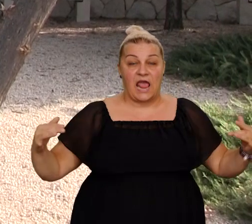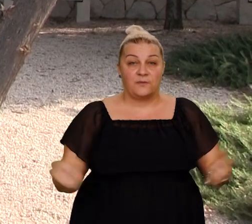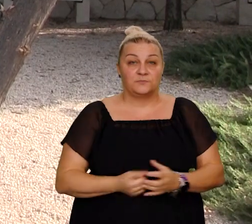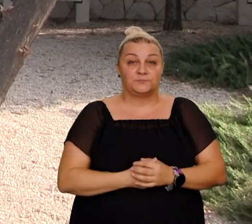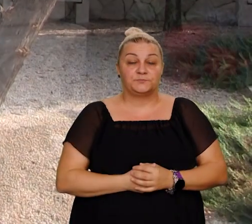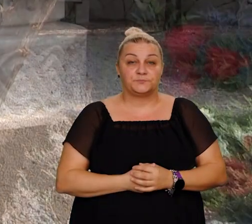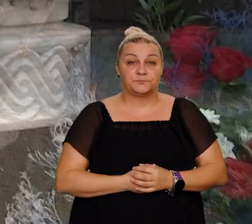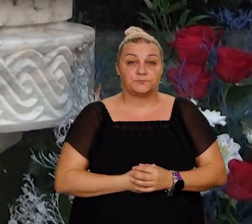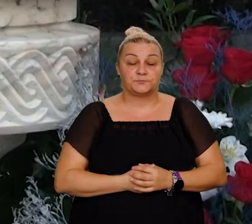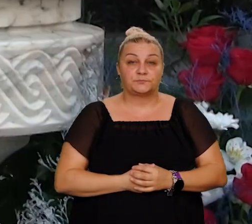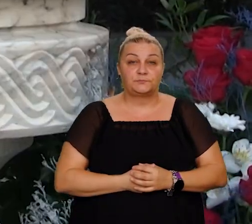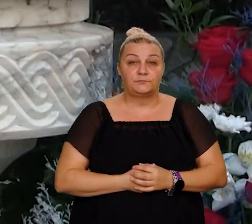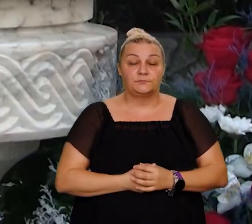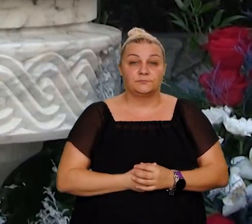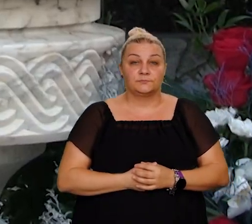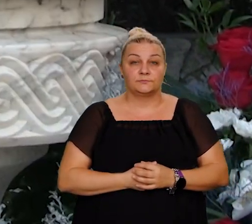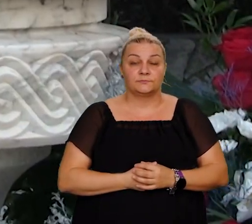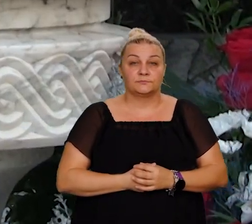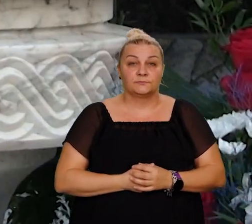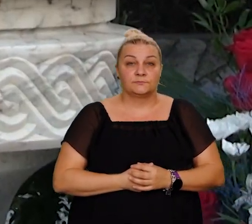moje sinje.